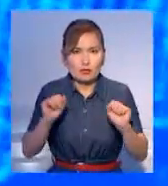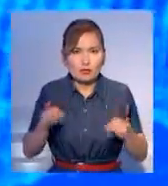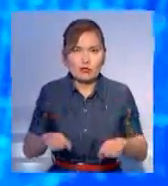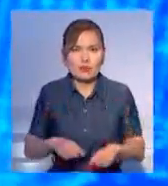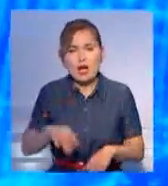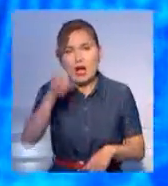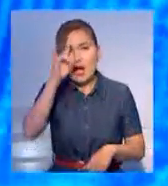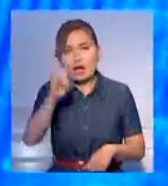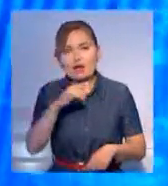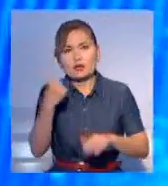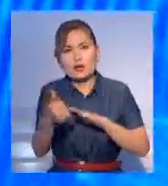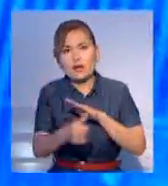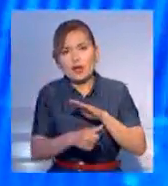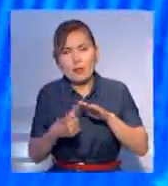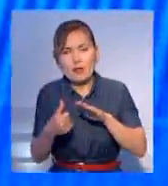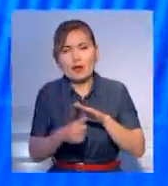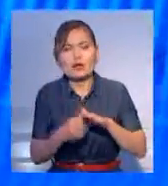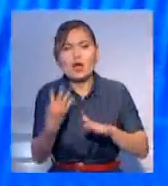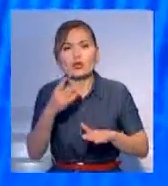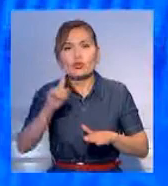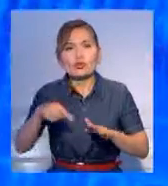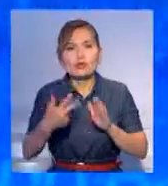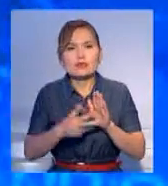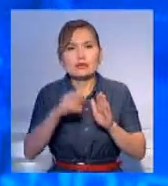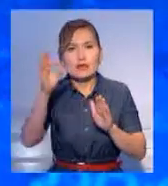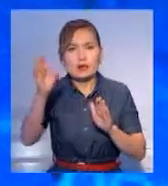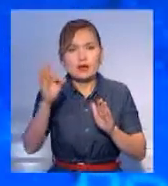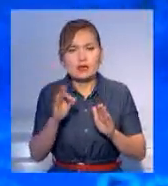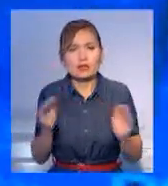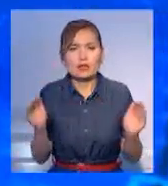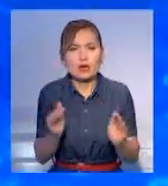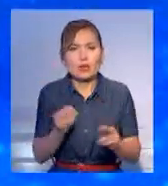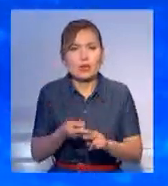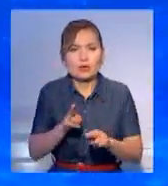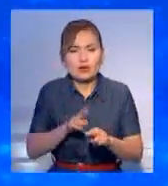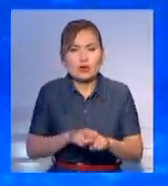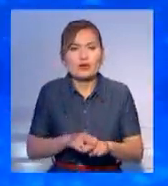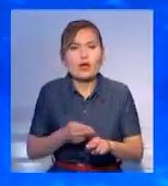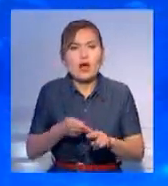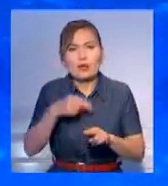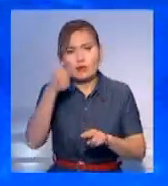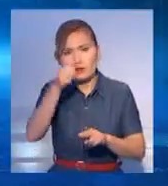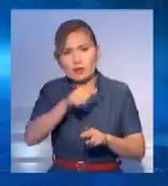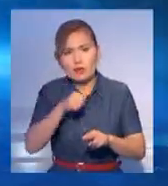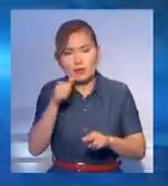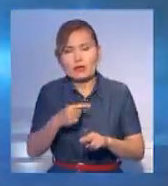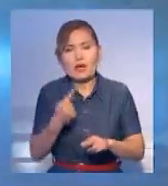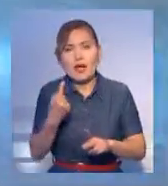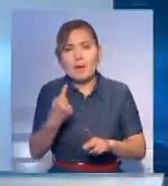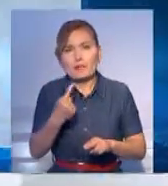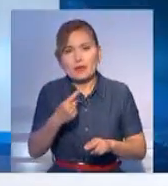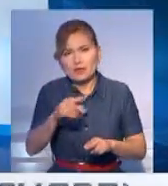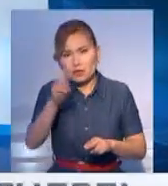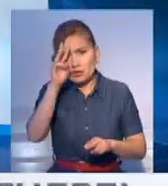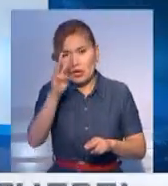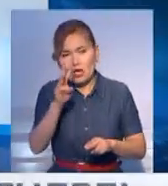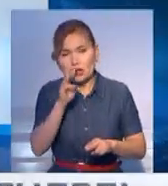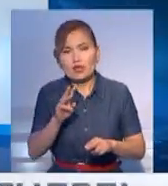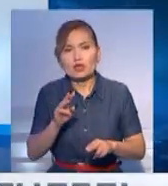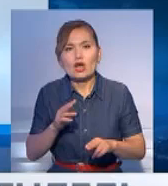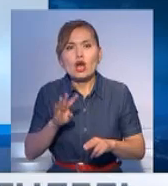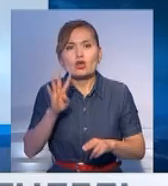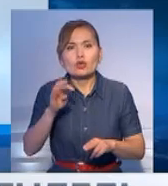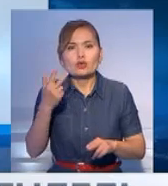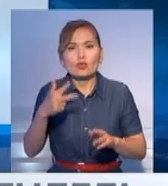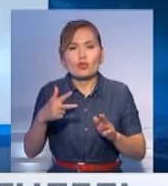Елімізде жұмыссыздық деңгейі 4,8%-ға төмендеді. Бұл туралы статистика комитеті хабарлады. Биылғы жылдың 1-90-ында